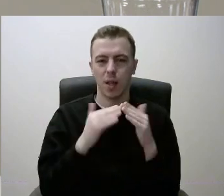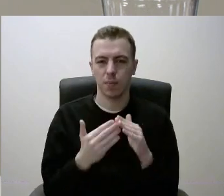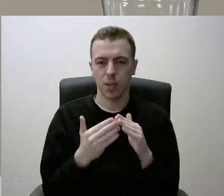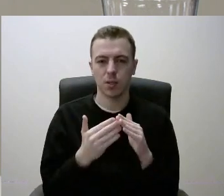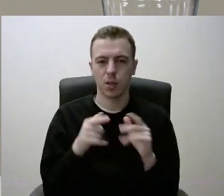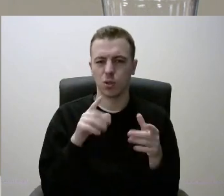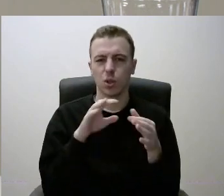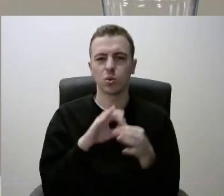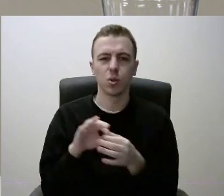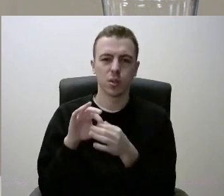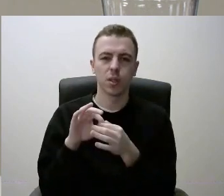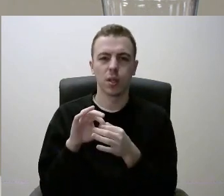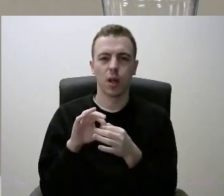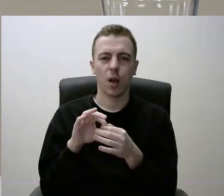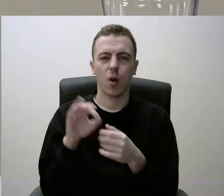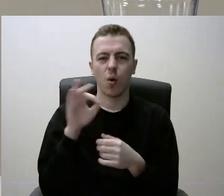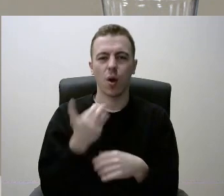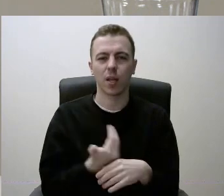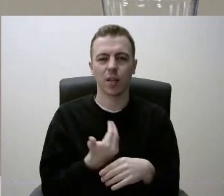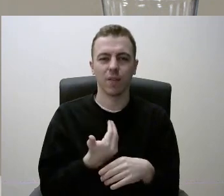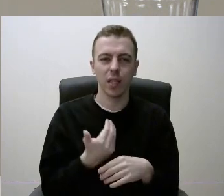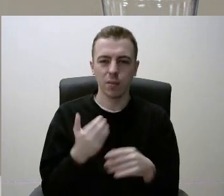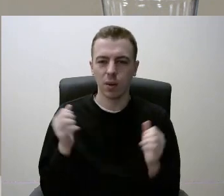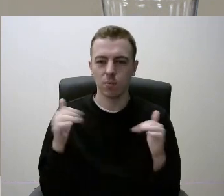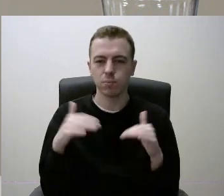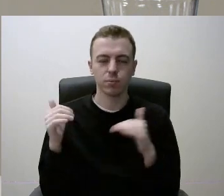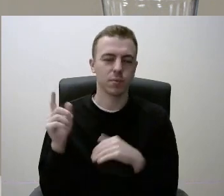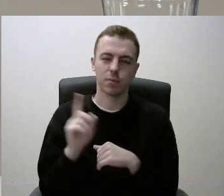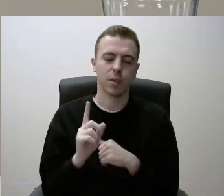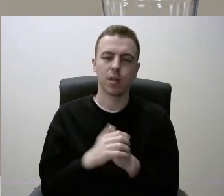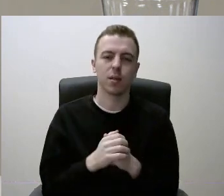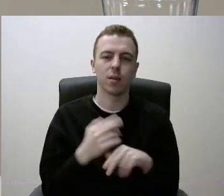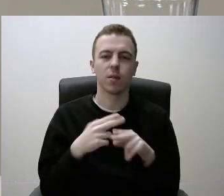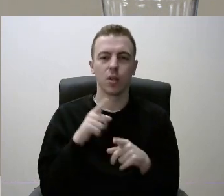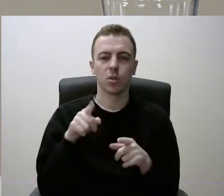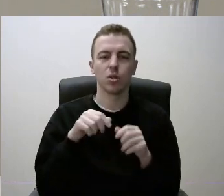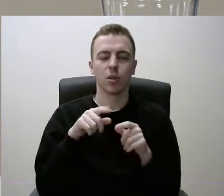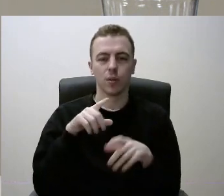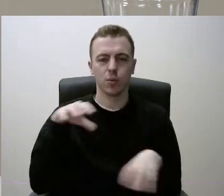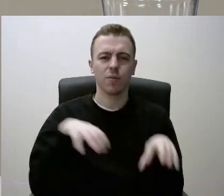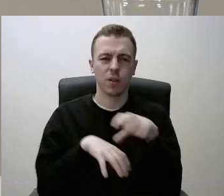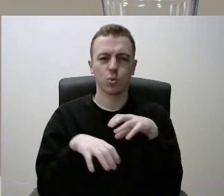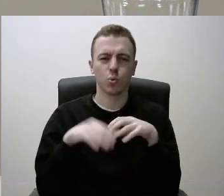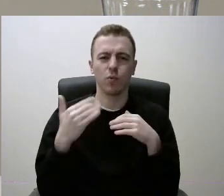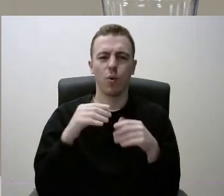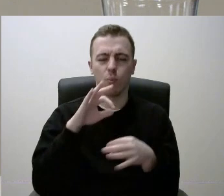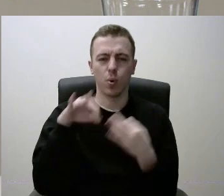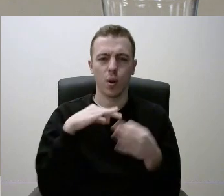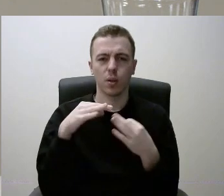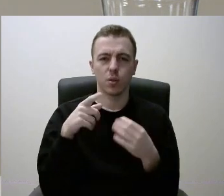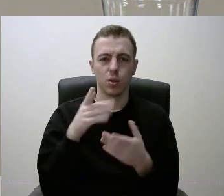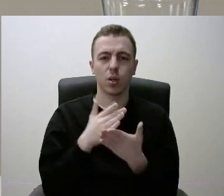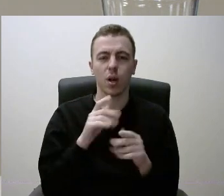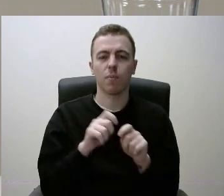nėra susijęs su gyvybės senamestyje. Taip, tos infrastruktūrinius projektus matyt, kurie jau yra